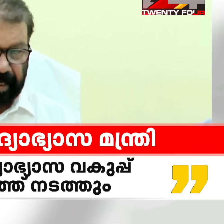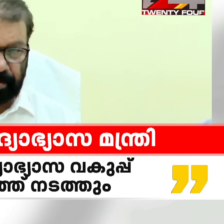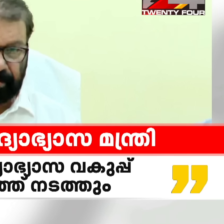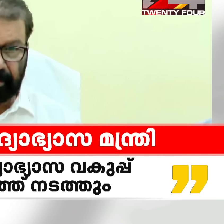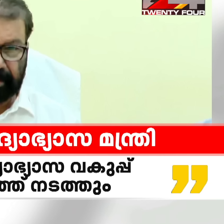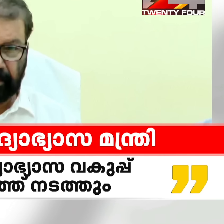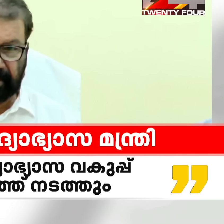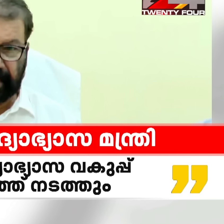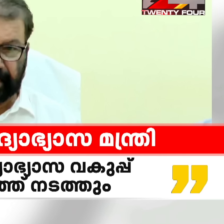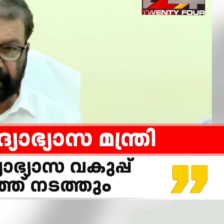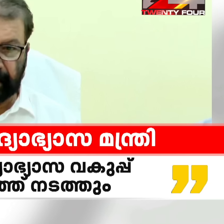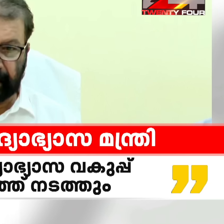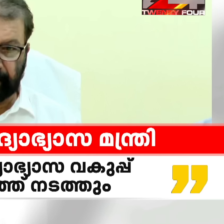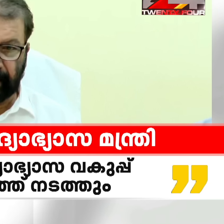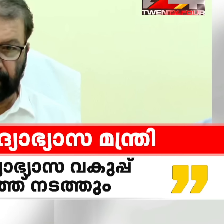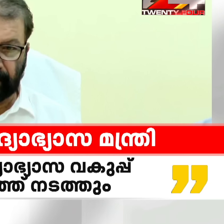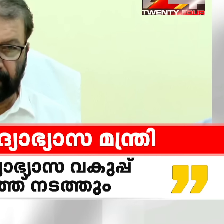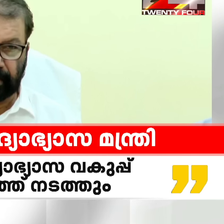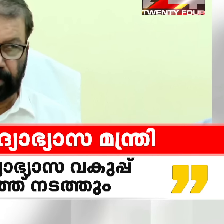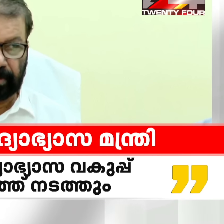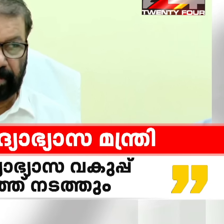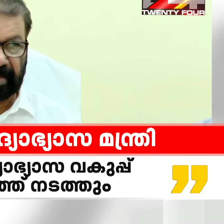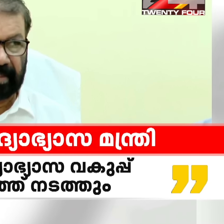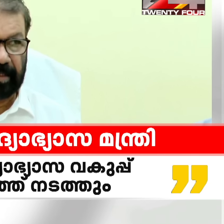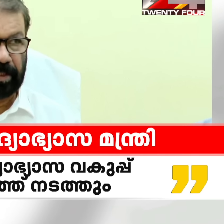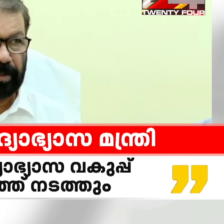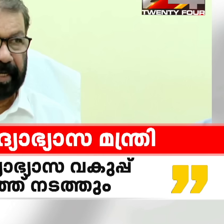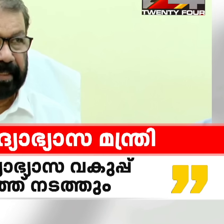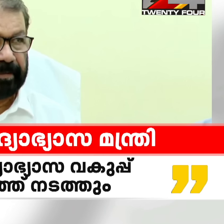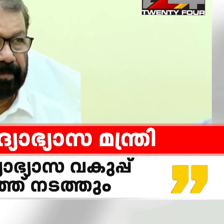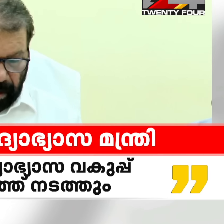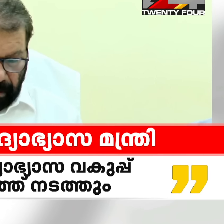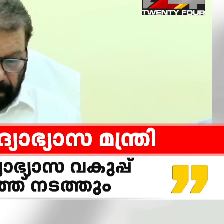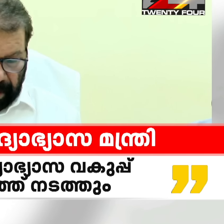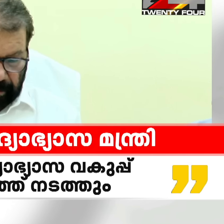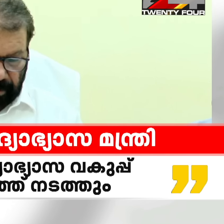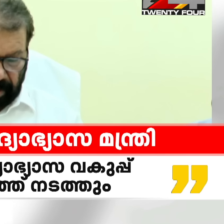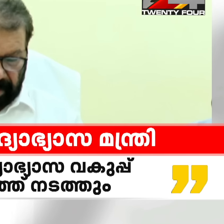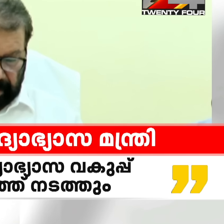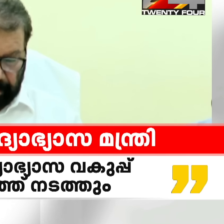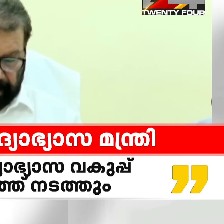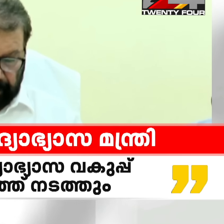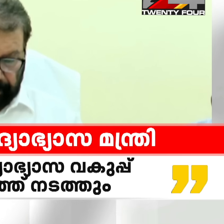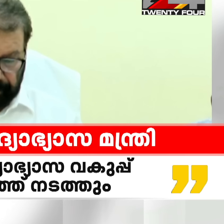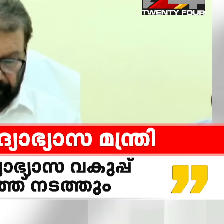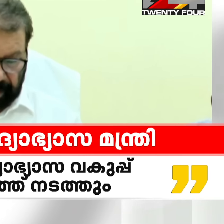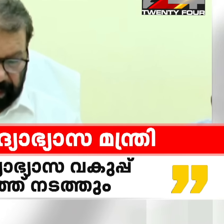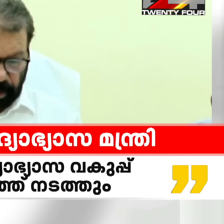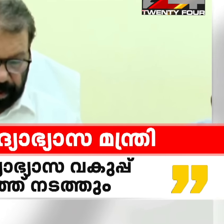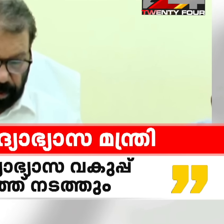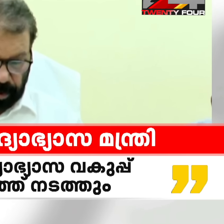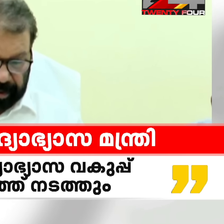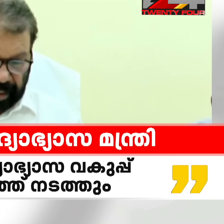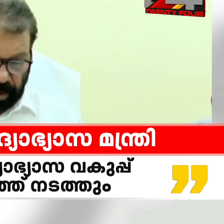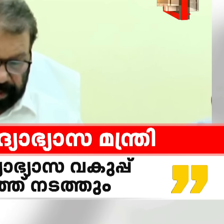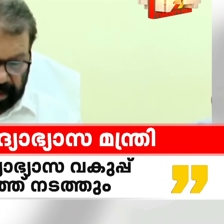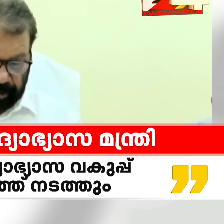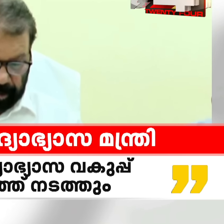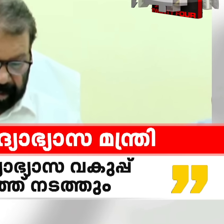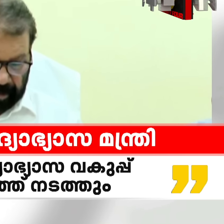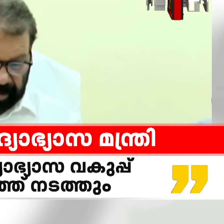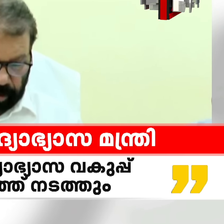ഞാനും വിദ്യാഭ്യാസ ഡയറക്ടർ അടക്കമുള്ള ഉന്നത ഉദ്യോഗസ്ഥന്മാർ സന്ദർശിക്കുകയുണ്ടായി. പാഠപുസ്തകങ്ങൾ നഷ്ടപ്പെട്ട 296